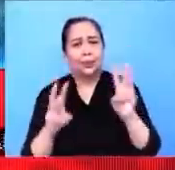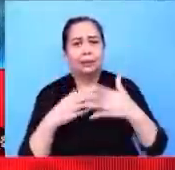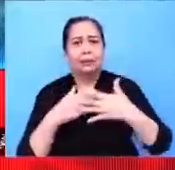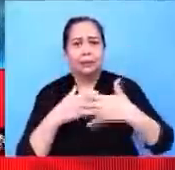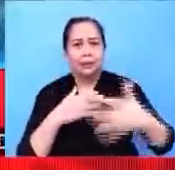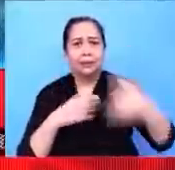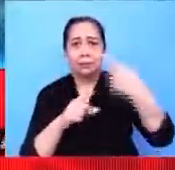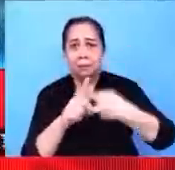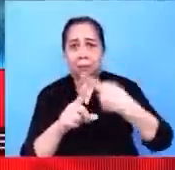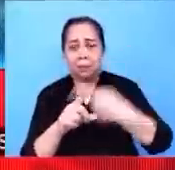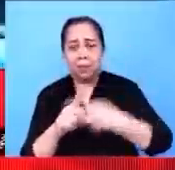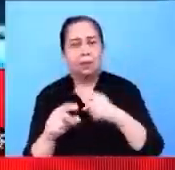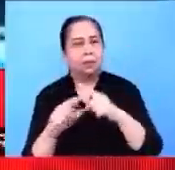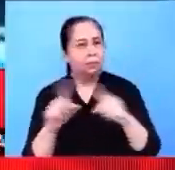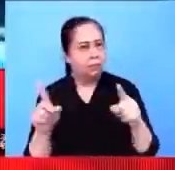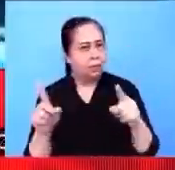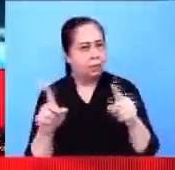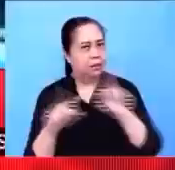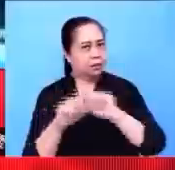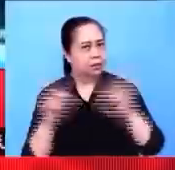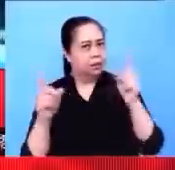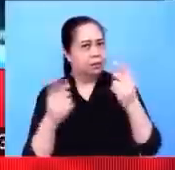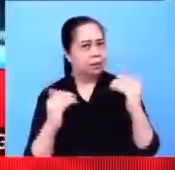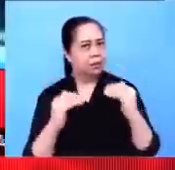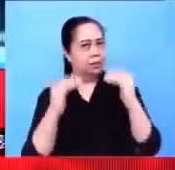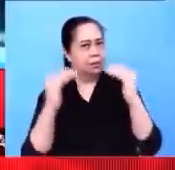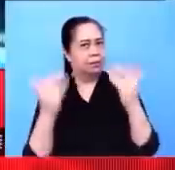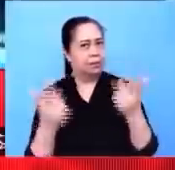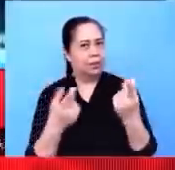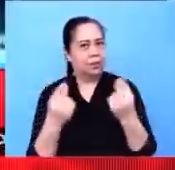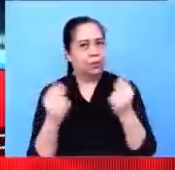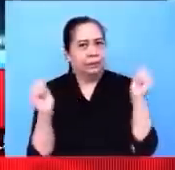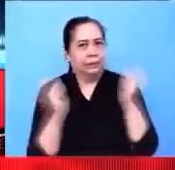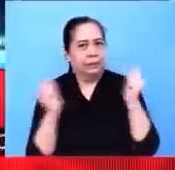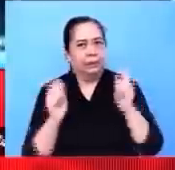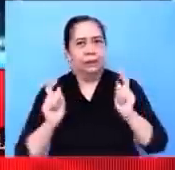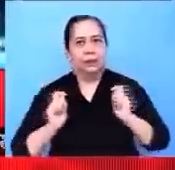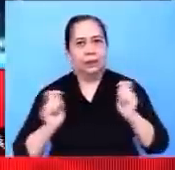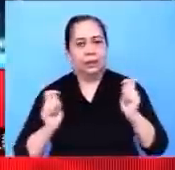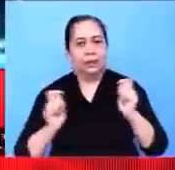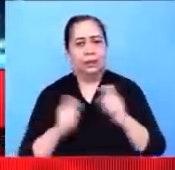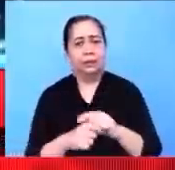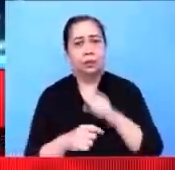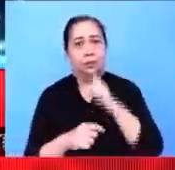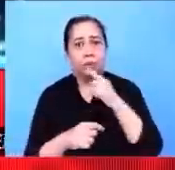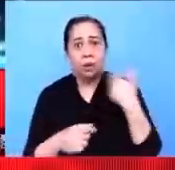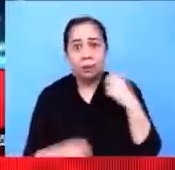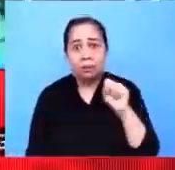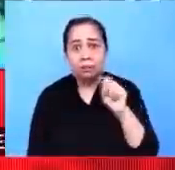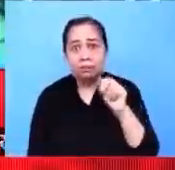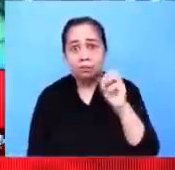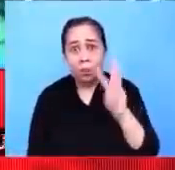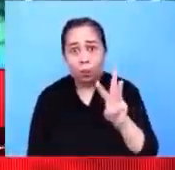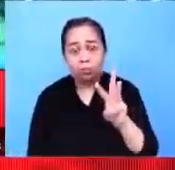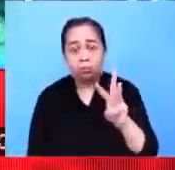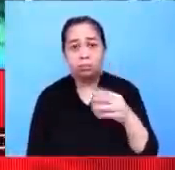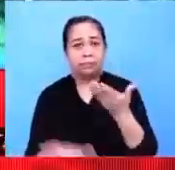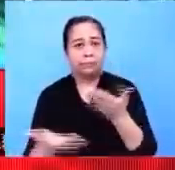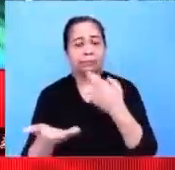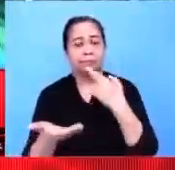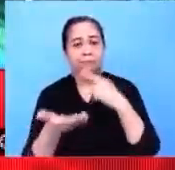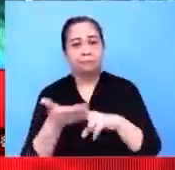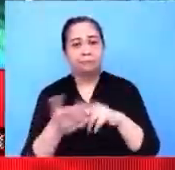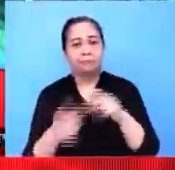Pero ibang level naman daw ang ginaw sa Tagaytay na nag-snowpack. Nasa frontline ng balitang yan, si